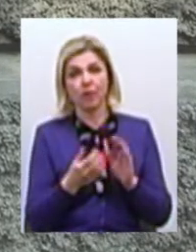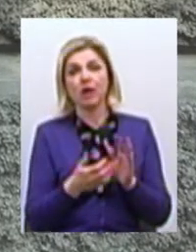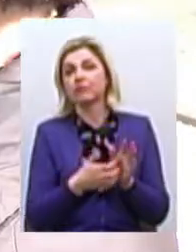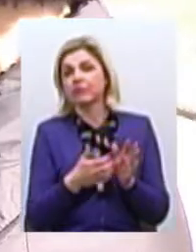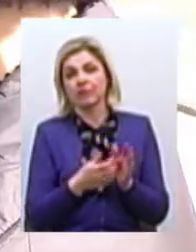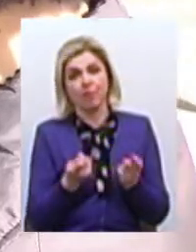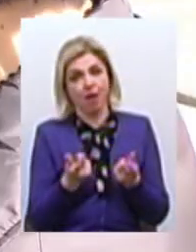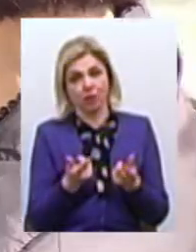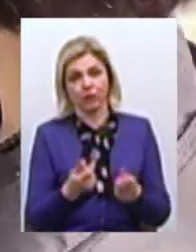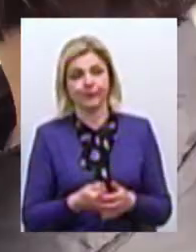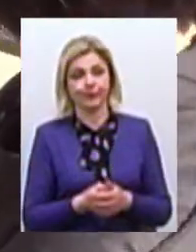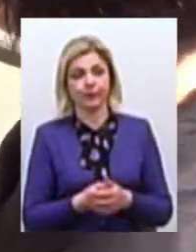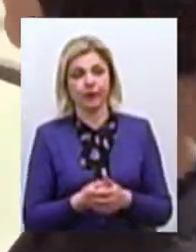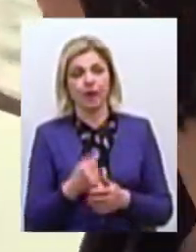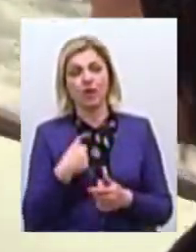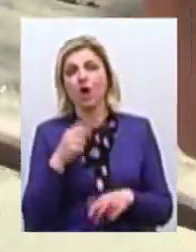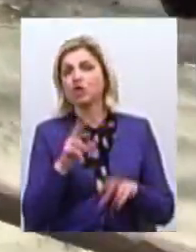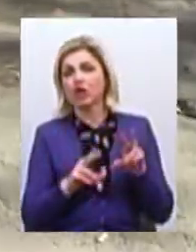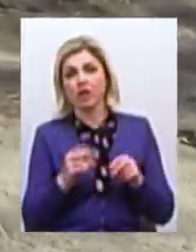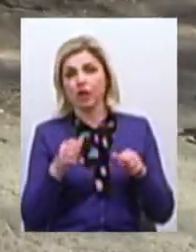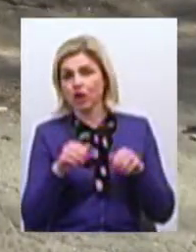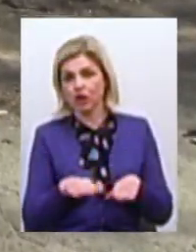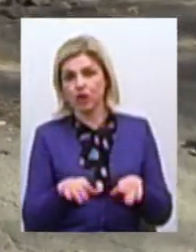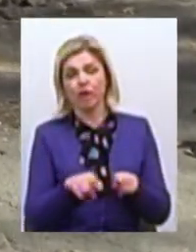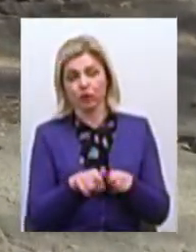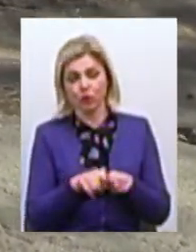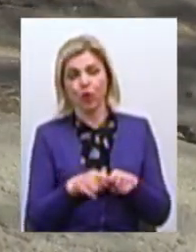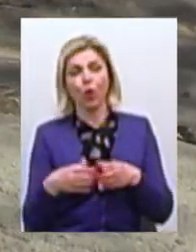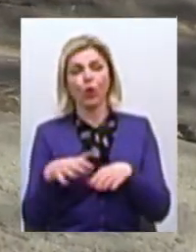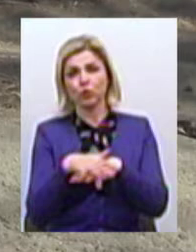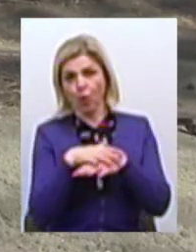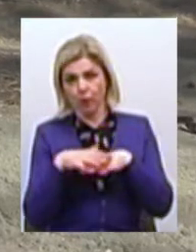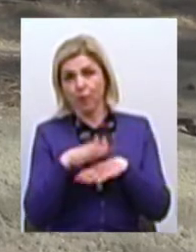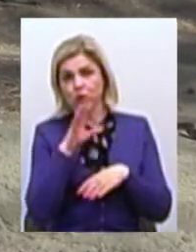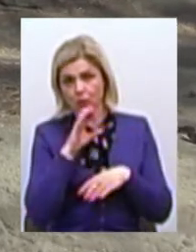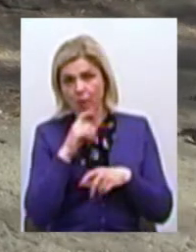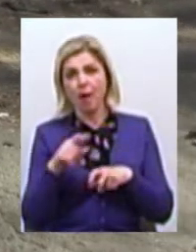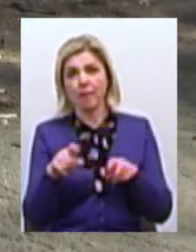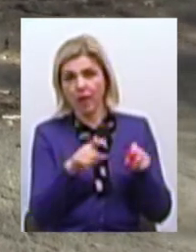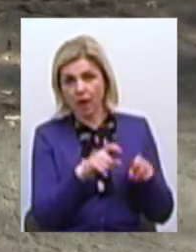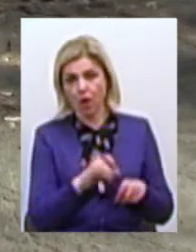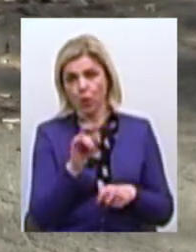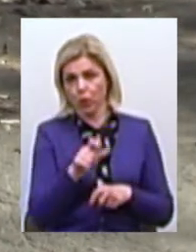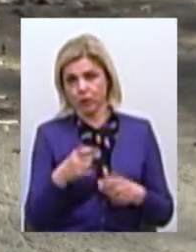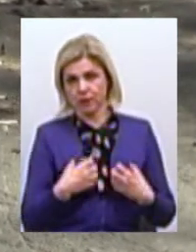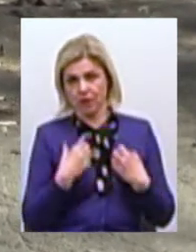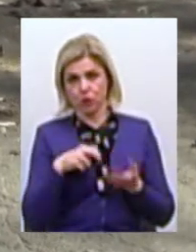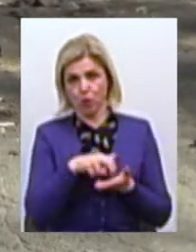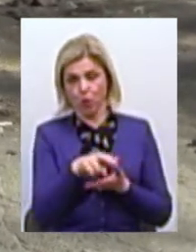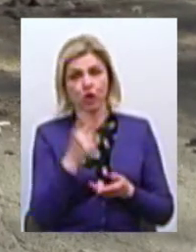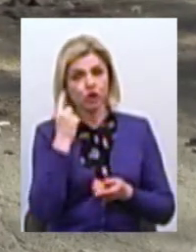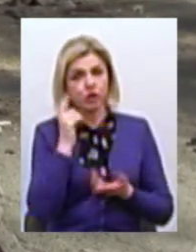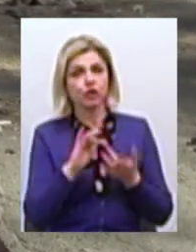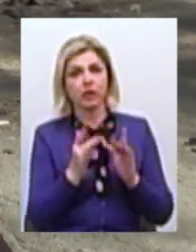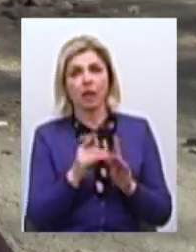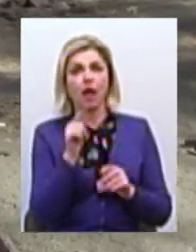мало. Я считаю, что не вирішується, потому что толпы собак бегают, и людям страшно ходить уже. Только читаешь в интернете, там напали на людей,